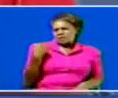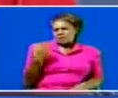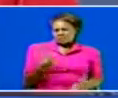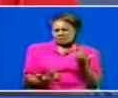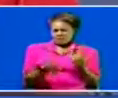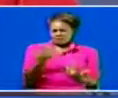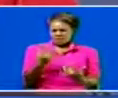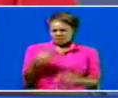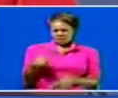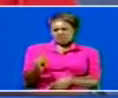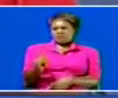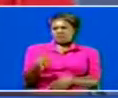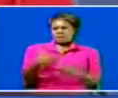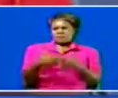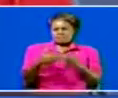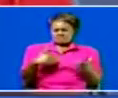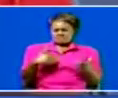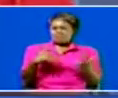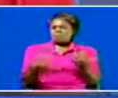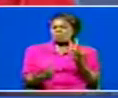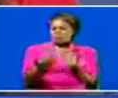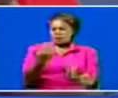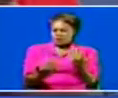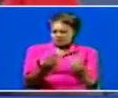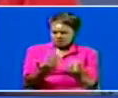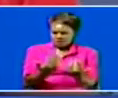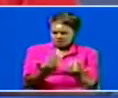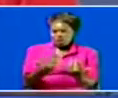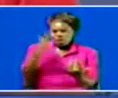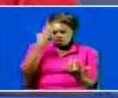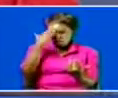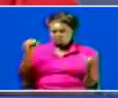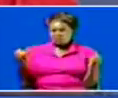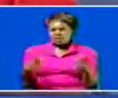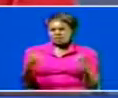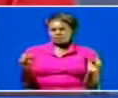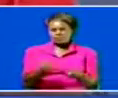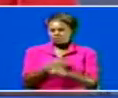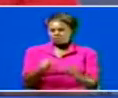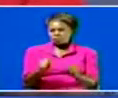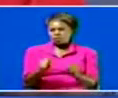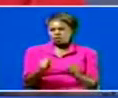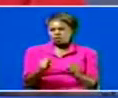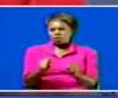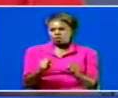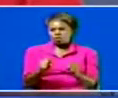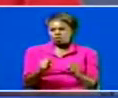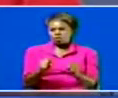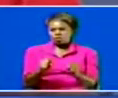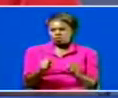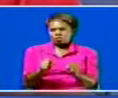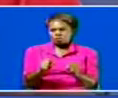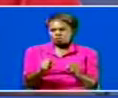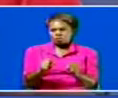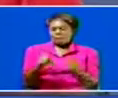wanachomana, basi kabla yafike hapo na wayajua kabisa huwezi yaogelelea, pengine alikuwa vugu sasa